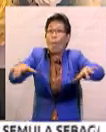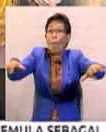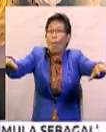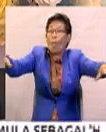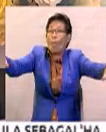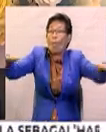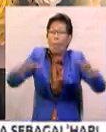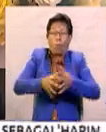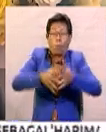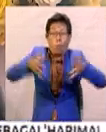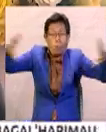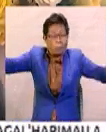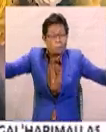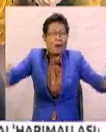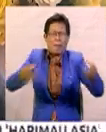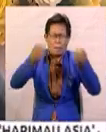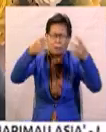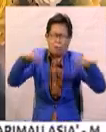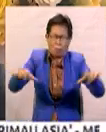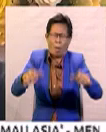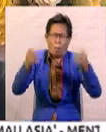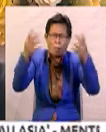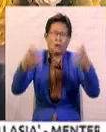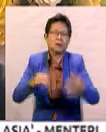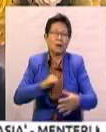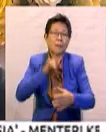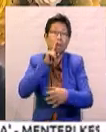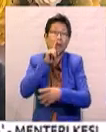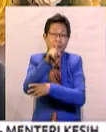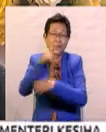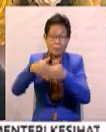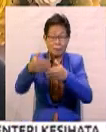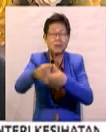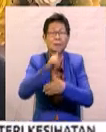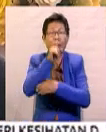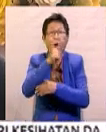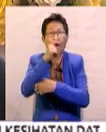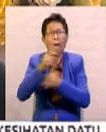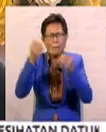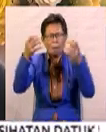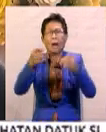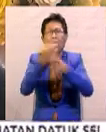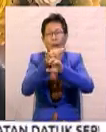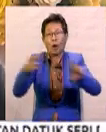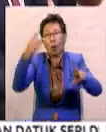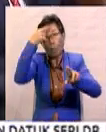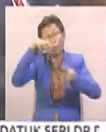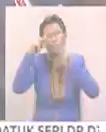banyak perkara-perkara baru yang dilakukan. Jadi saya pasti banyak yang pastinya menanti penonton-penonton setiap RTM.